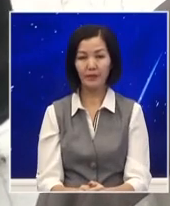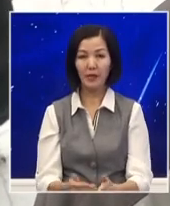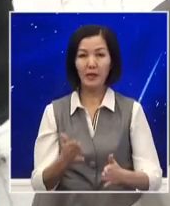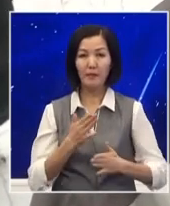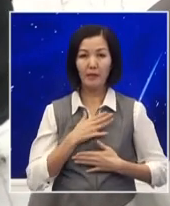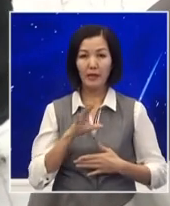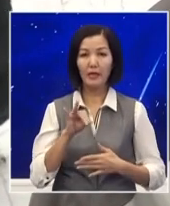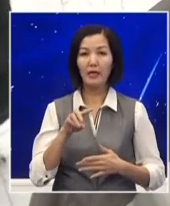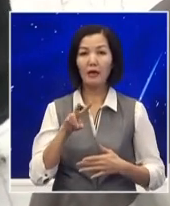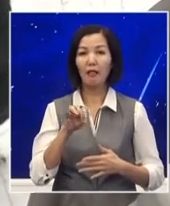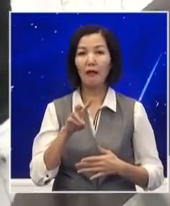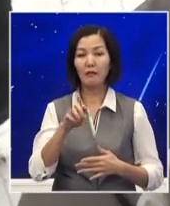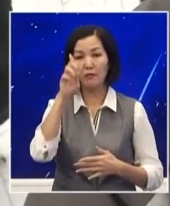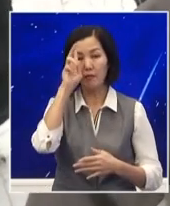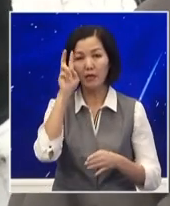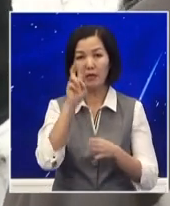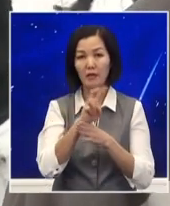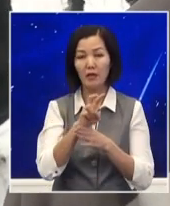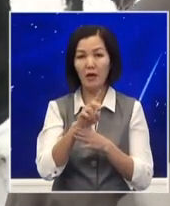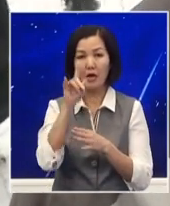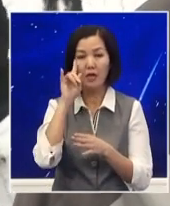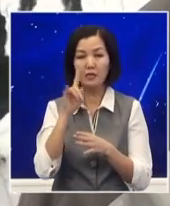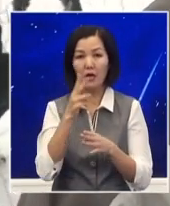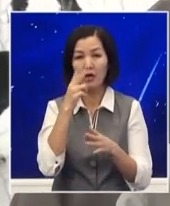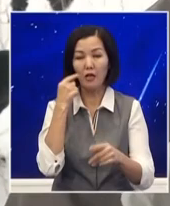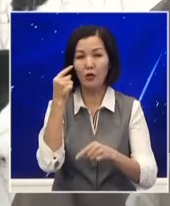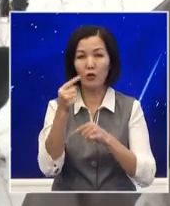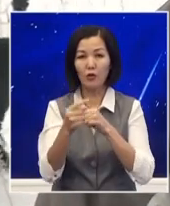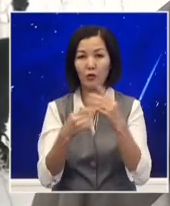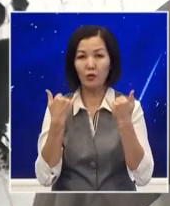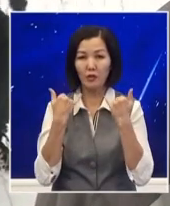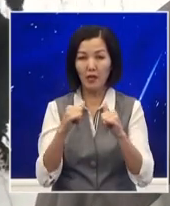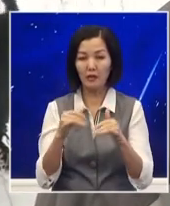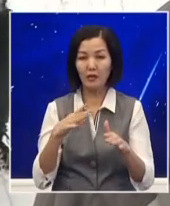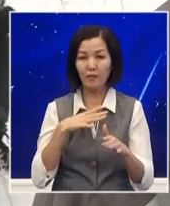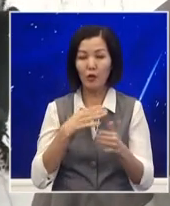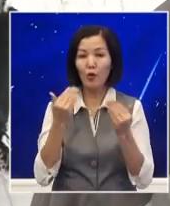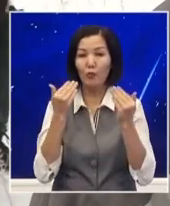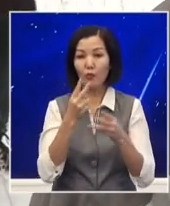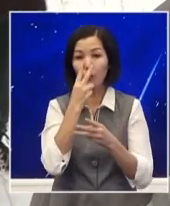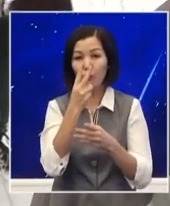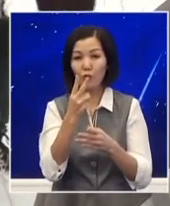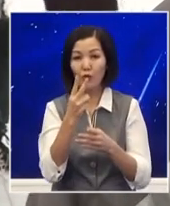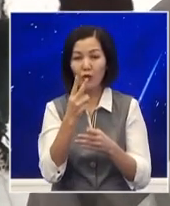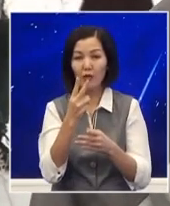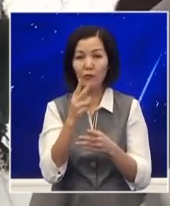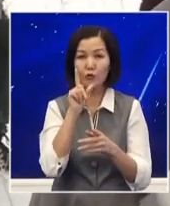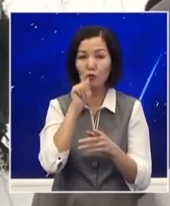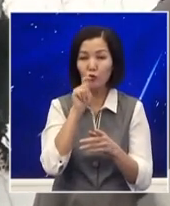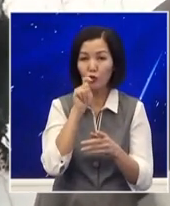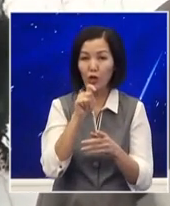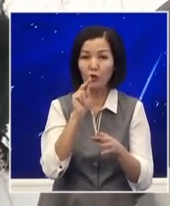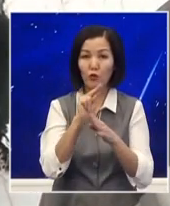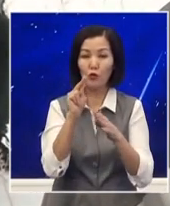Мен Ирландиядан келдім. Қазақ халқының ғажап дәстүрлеріне әр адым сайын тәнті болып келемін. Ал бүгінгі көргендей, құстарды қолға